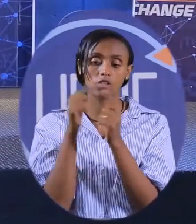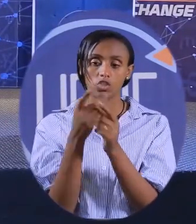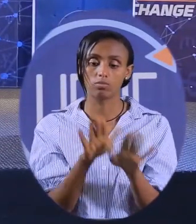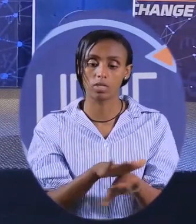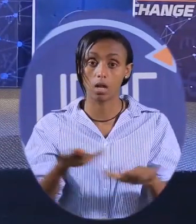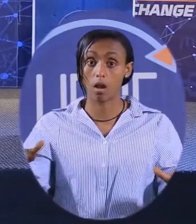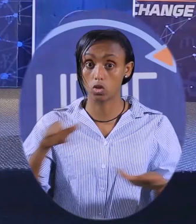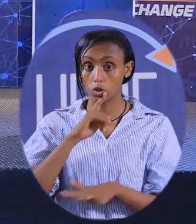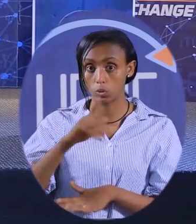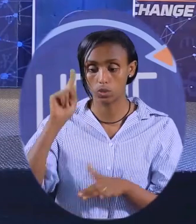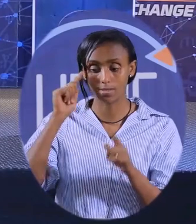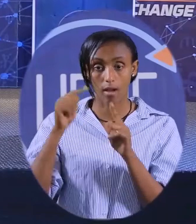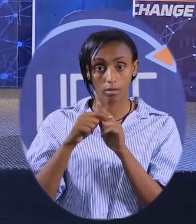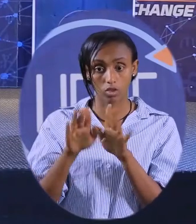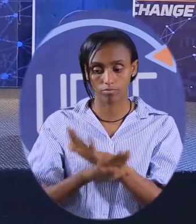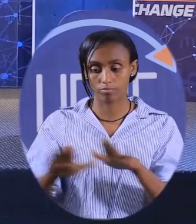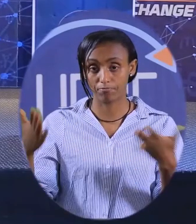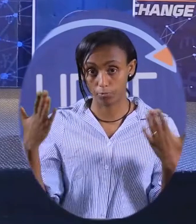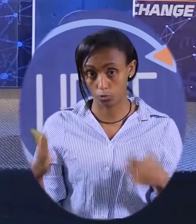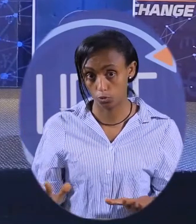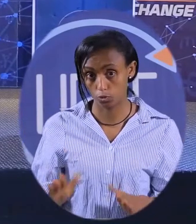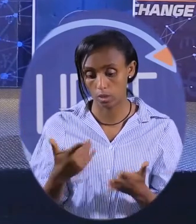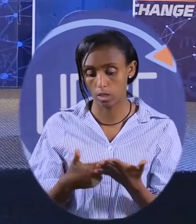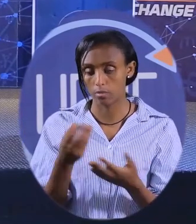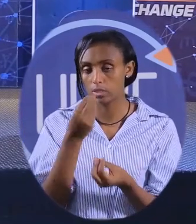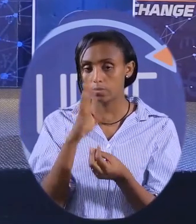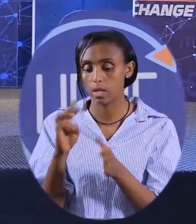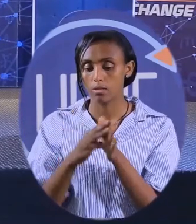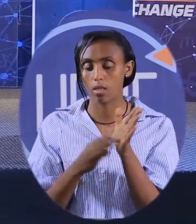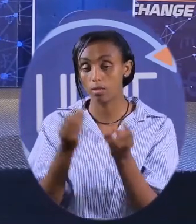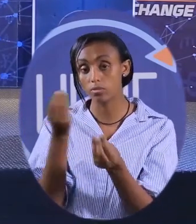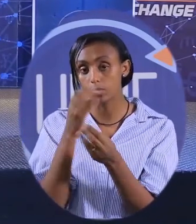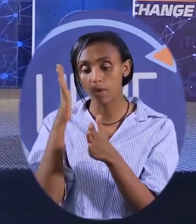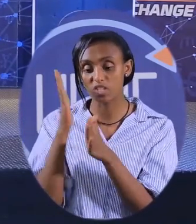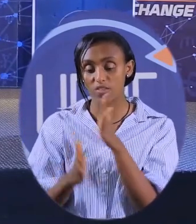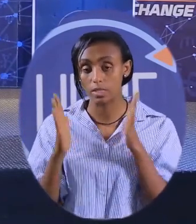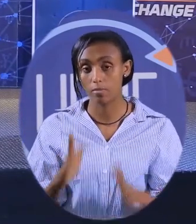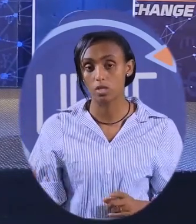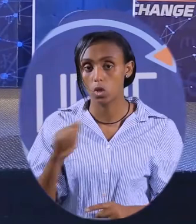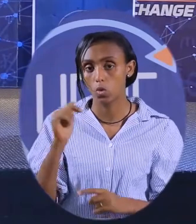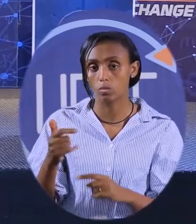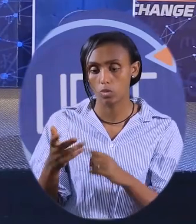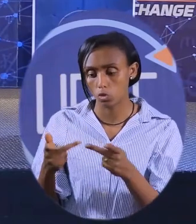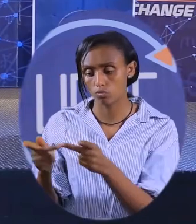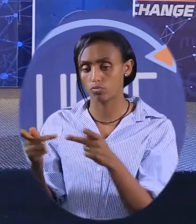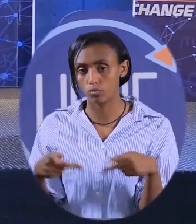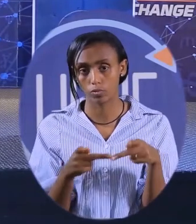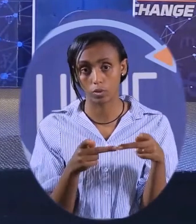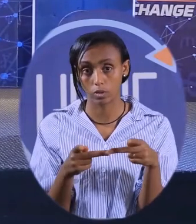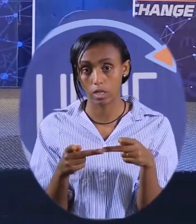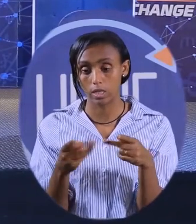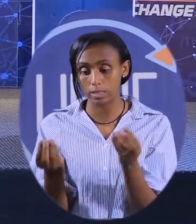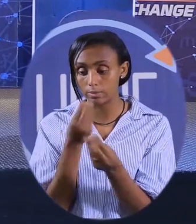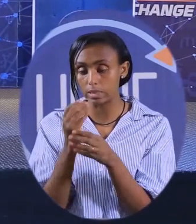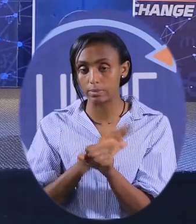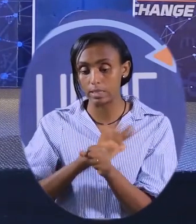ነው። ስትራቴጂው ተዘርግቷል። የምግብና ሥርዓተ ምግብ ማስፈጸሚያው ሳይሆን በየሴክተሩም ደግሞ እስከ